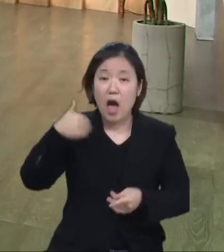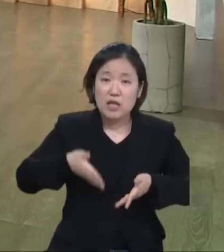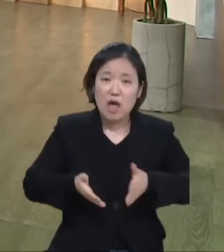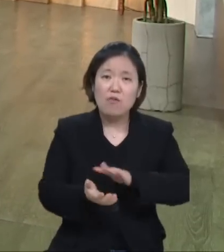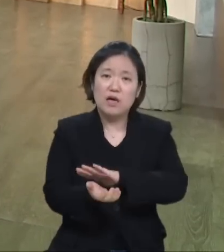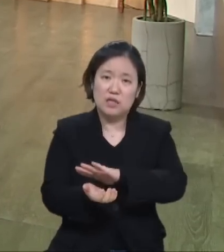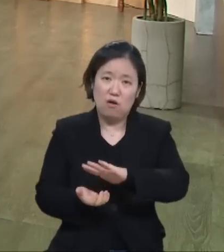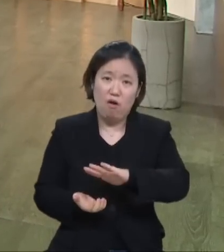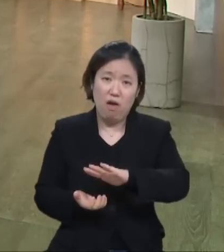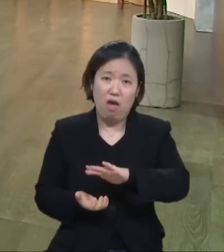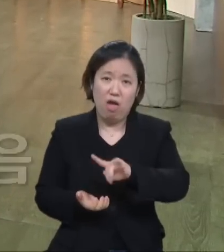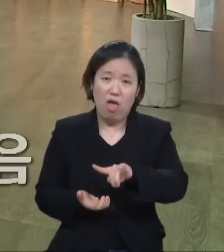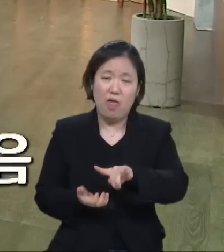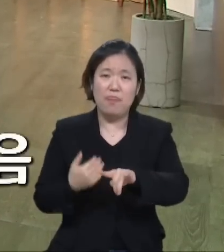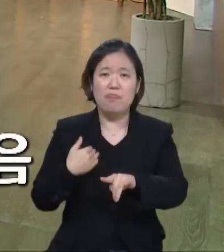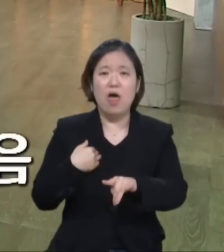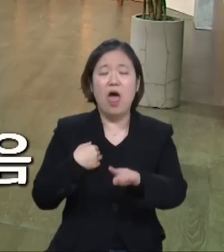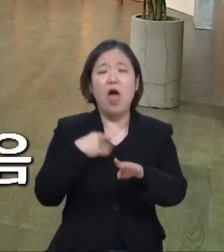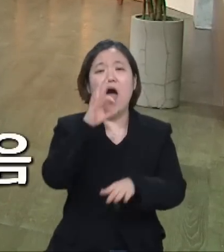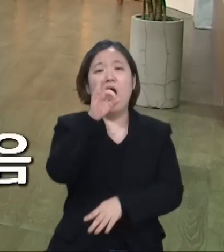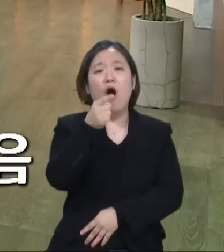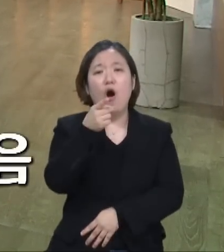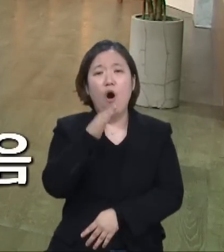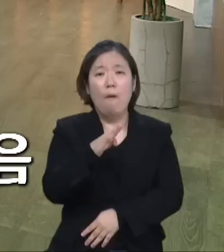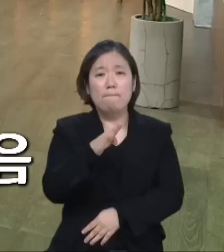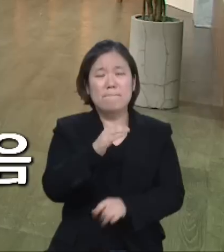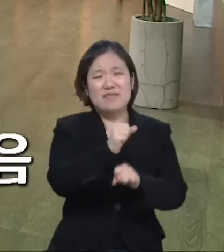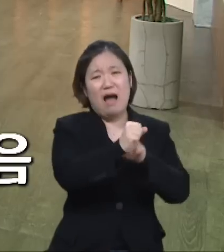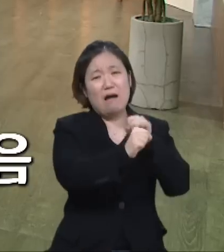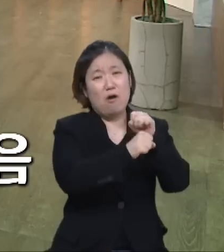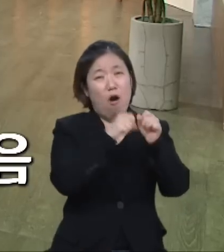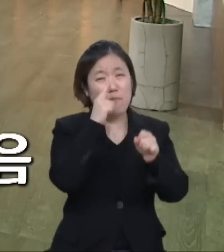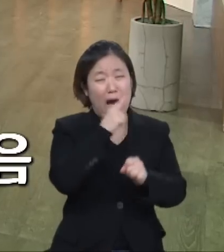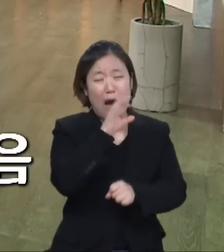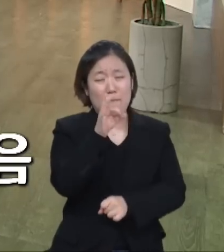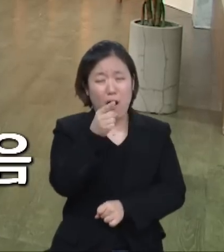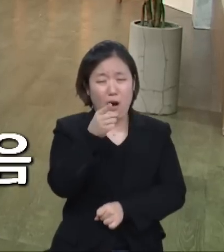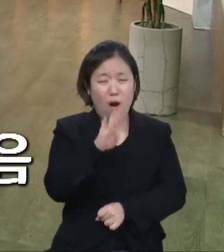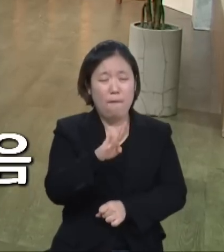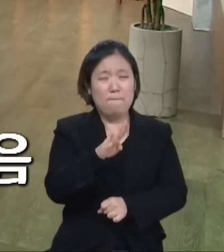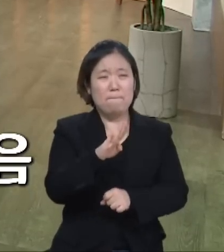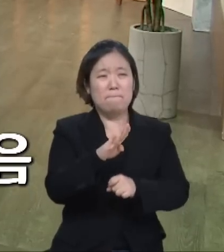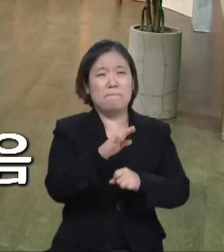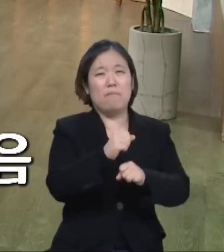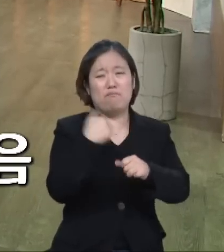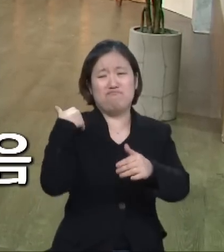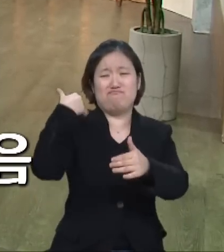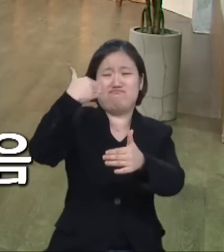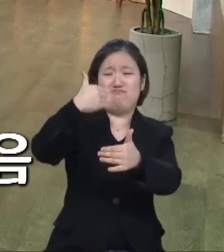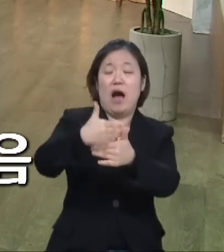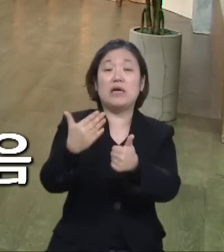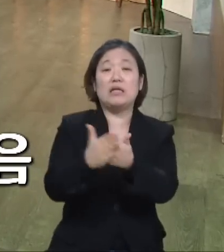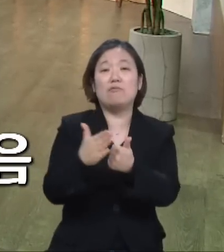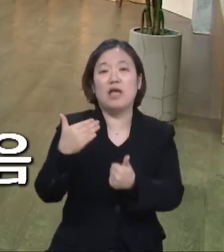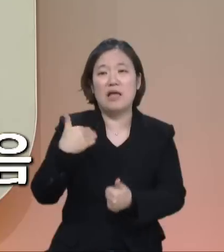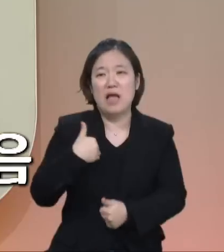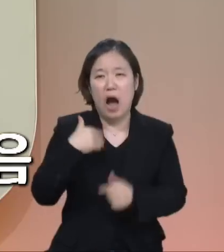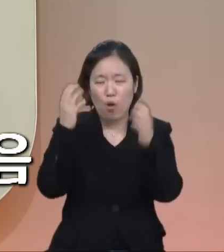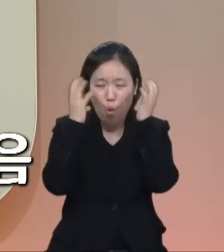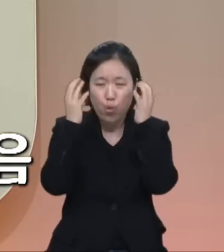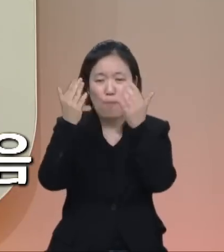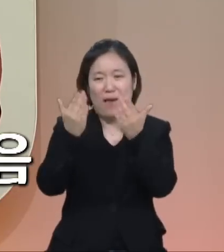지은 업보가 깊어서 이번 생에 이런 병고를 내가 겪고 있구나 내가 마땅히